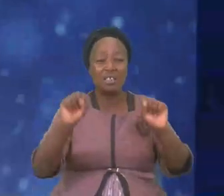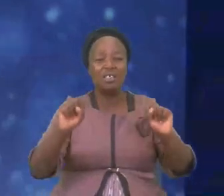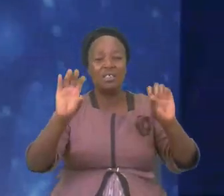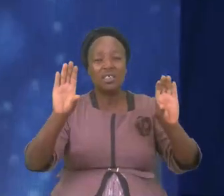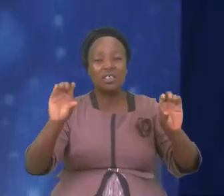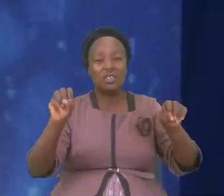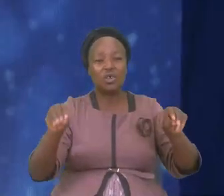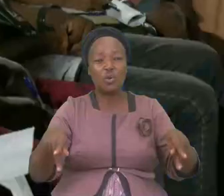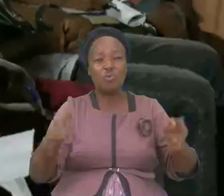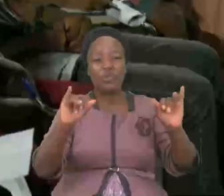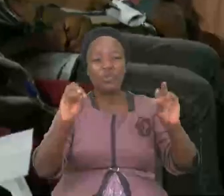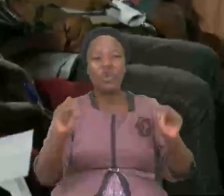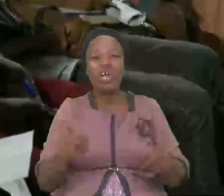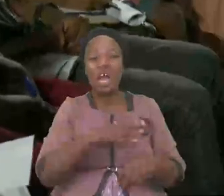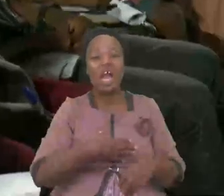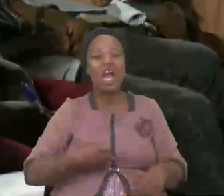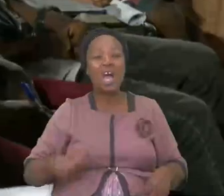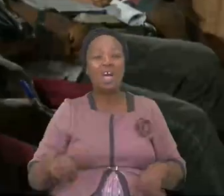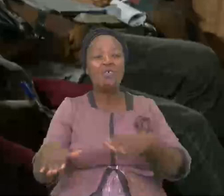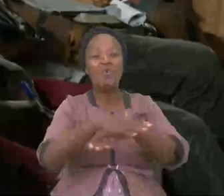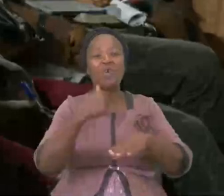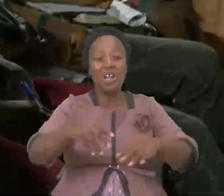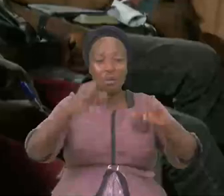et sur toute la puissance de tes ennemis.